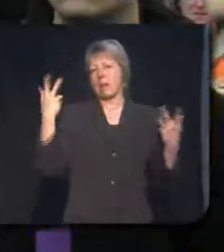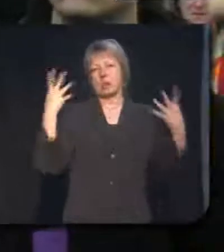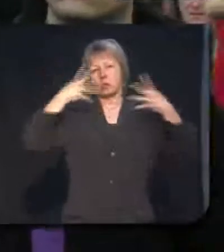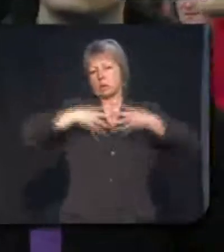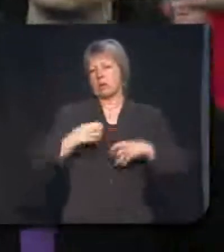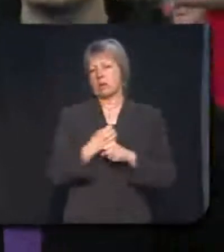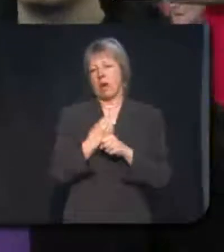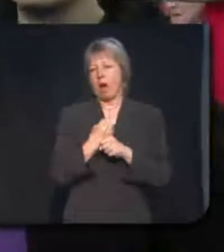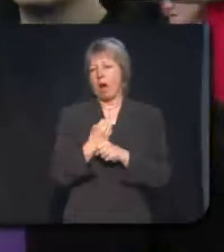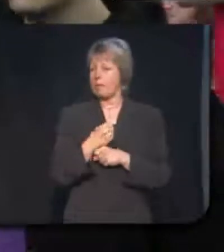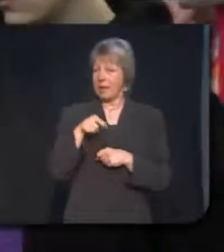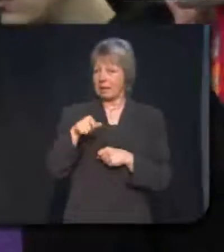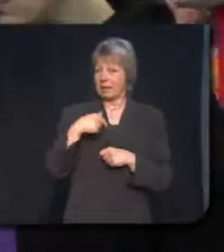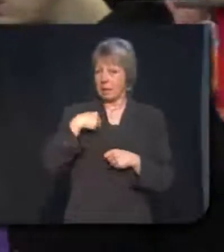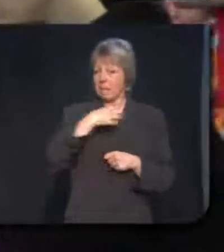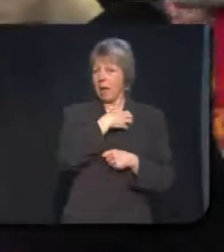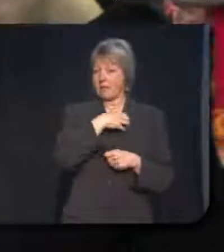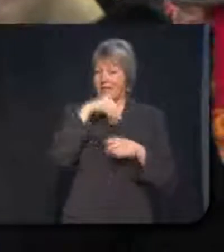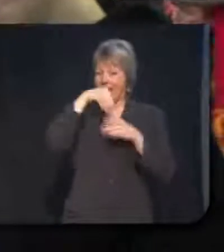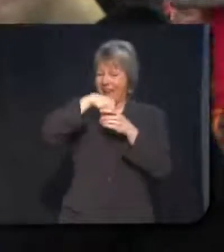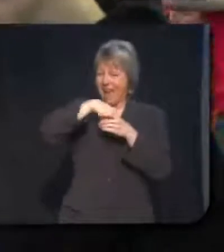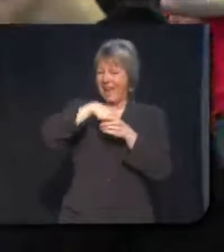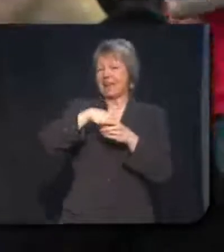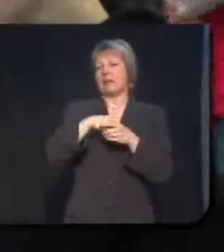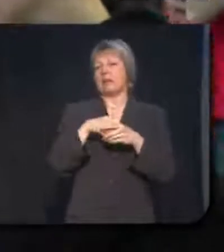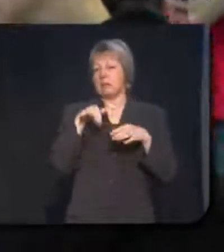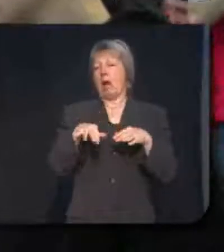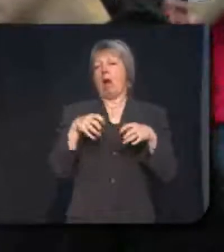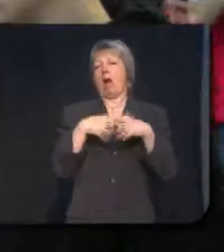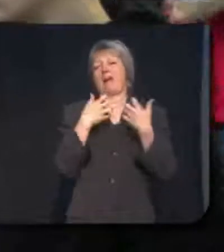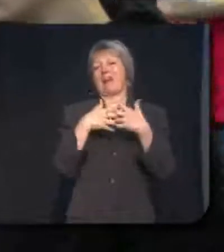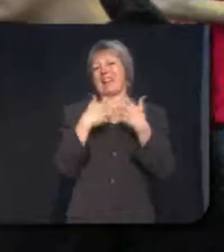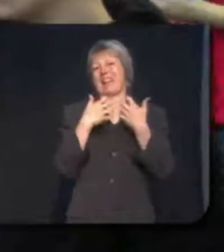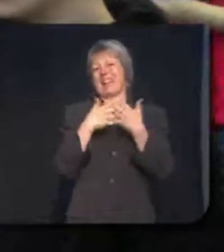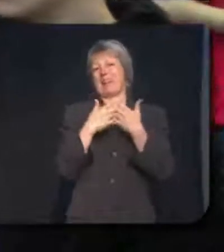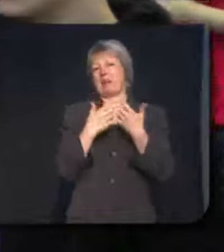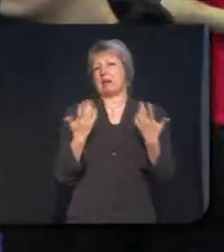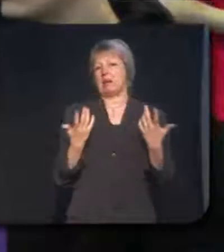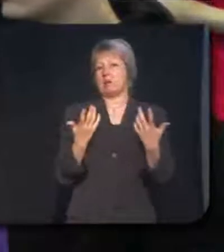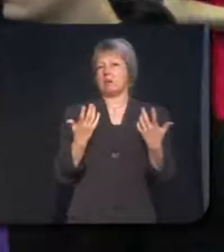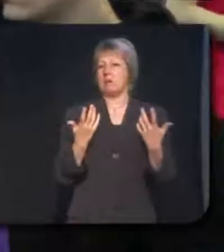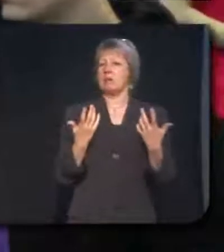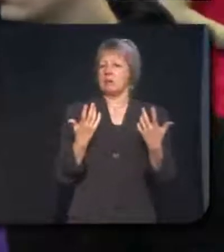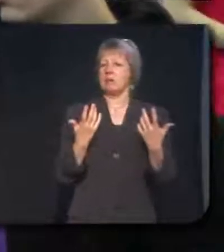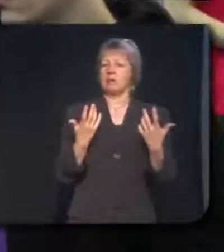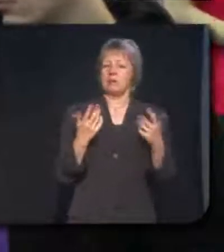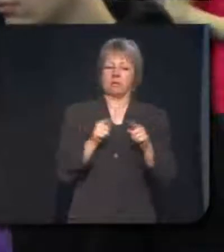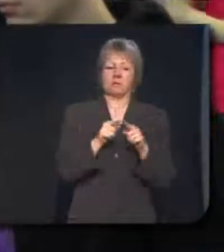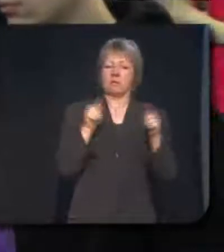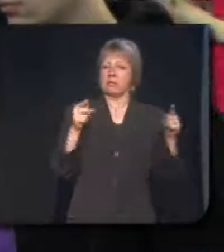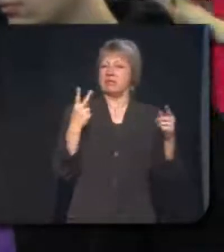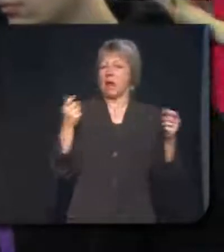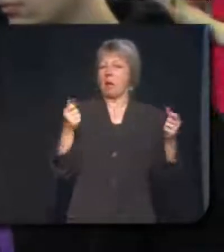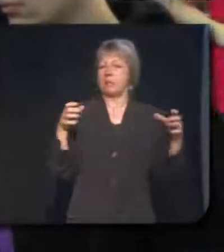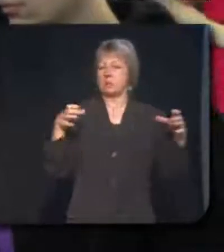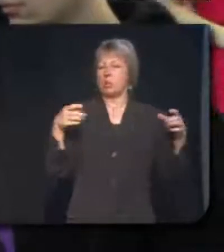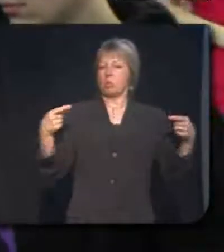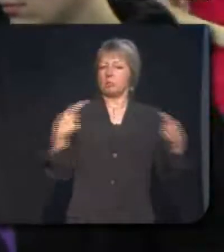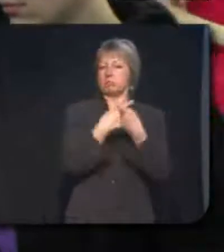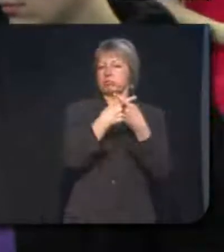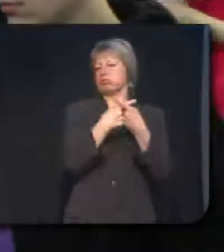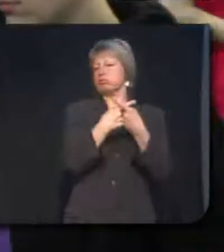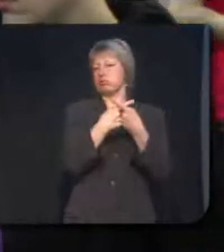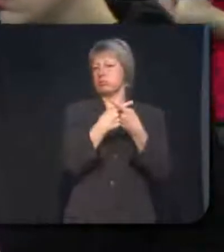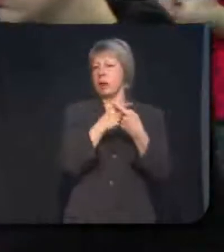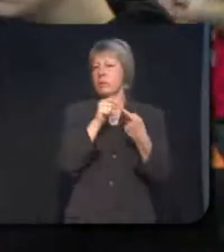und wenn kalte Krieger anderen Leuten erklären wollen in fremden Ländern wie Frieden geht dann beweisen wir gerade wie es nicht